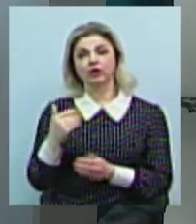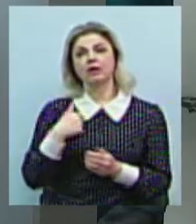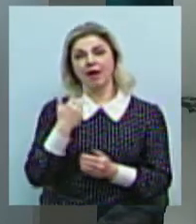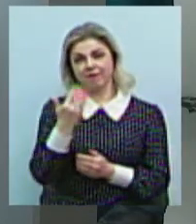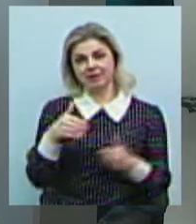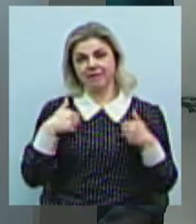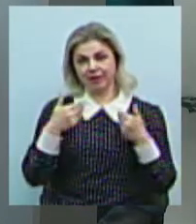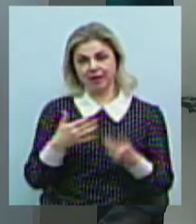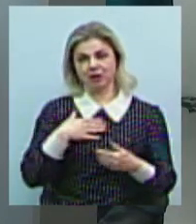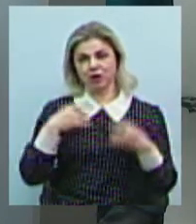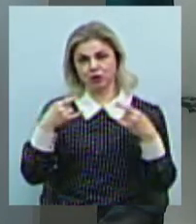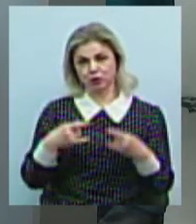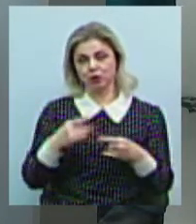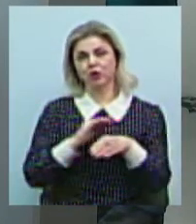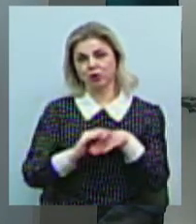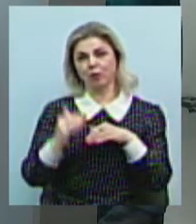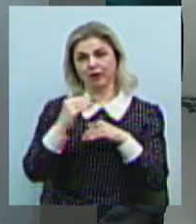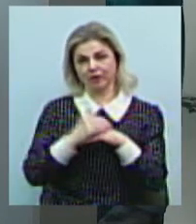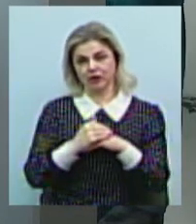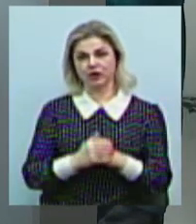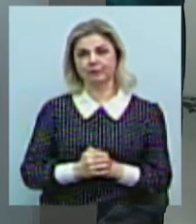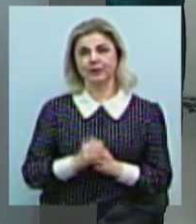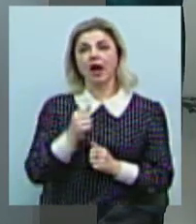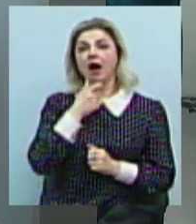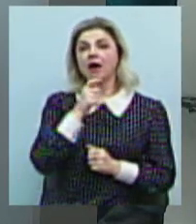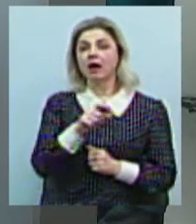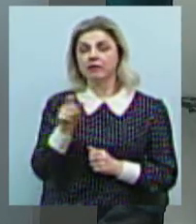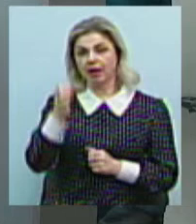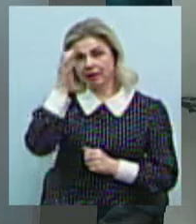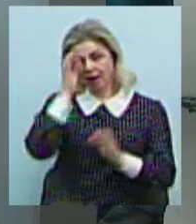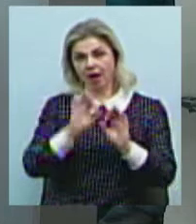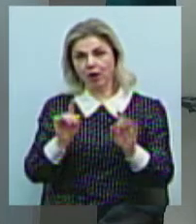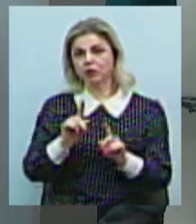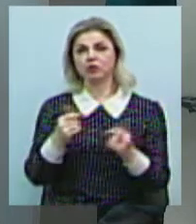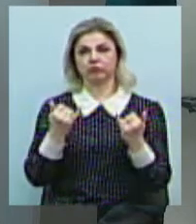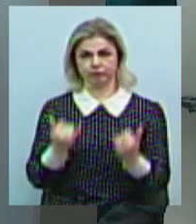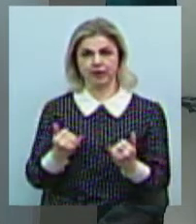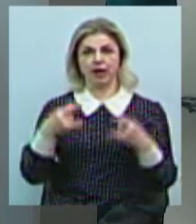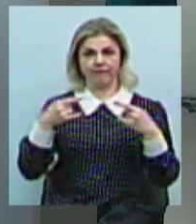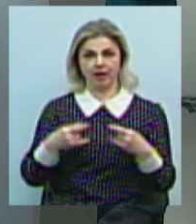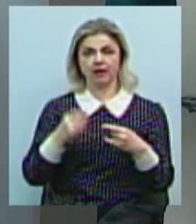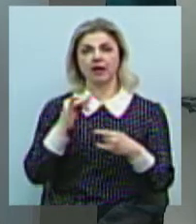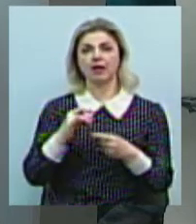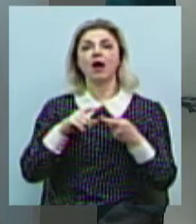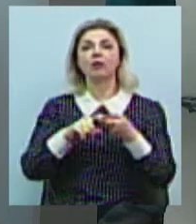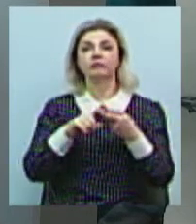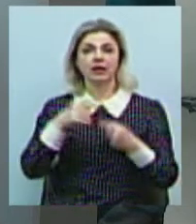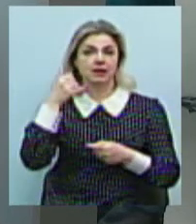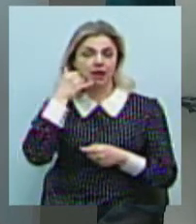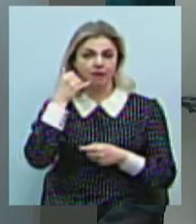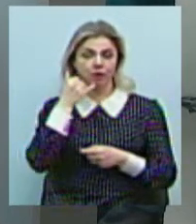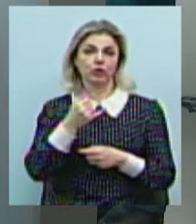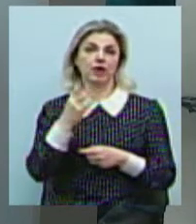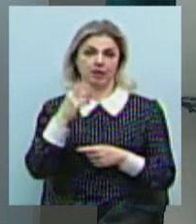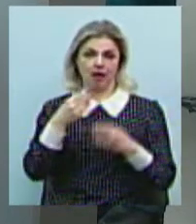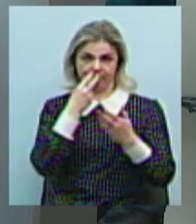вітаю в нашій студії. Добрий вечір. Доброго вечора. А глядачам я нагадую, що ми працюємо в прямому ефірі. Наш контактний телефон 76 92